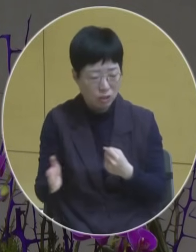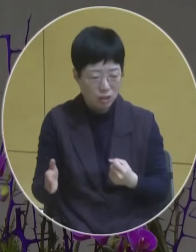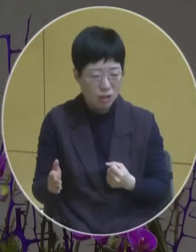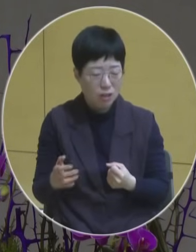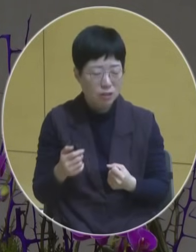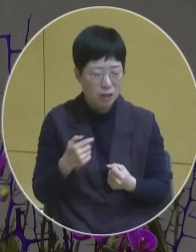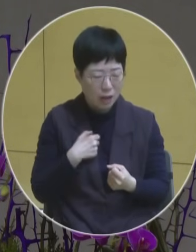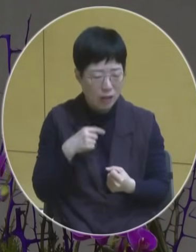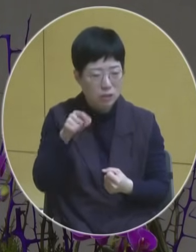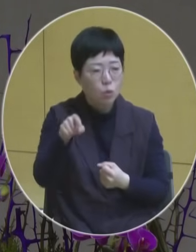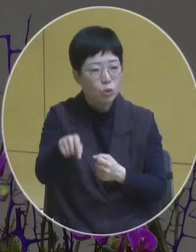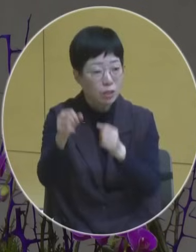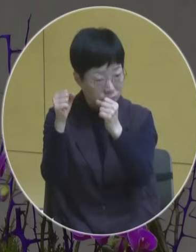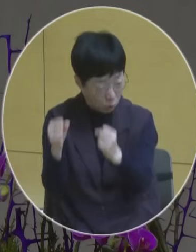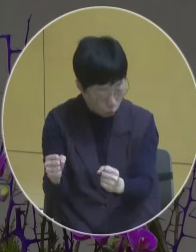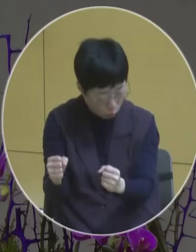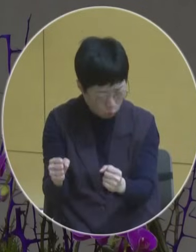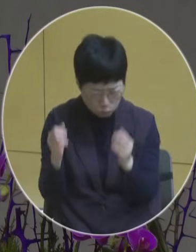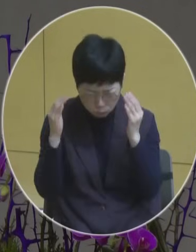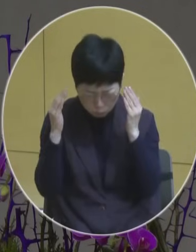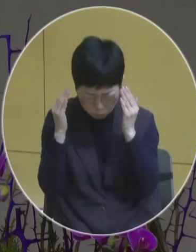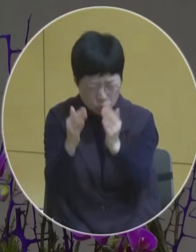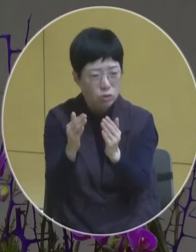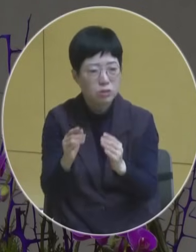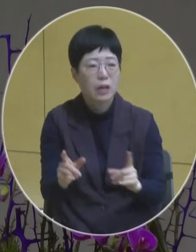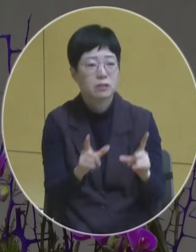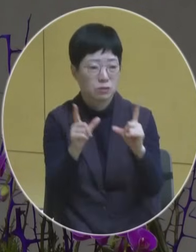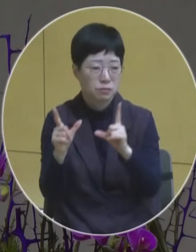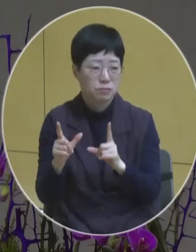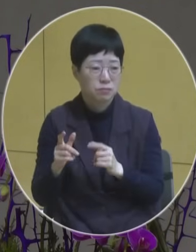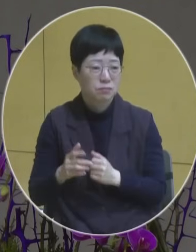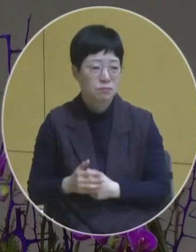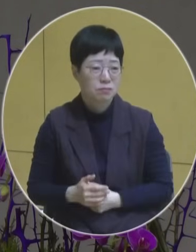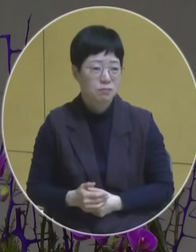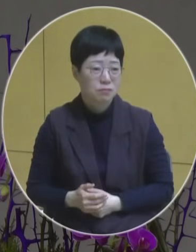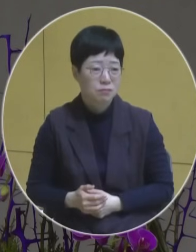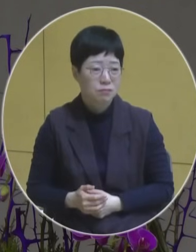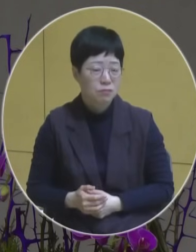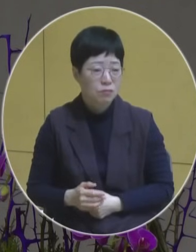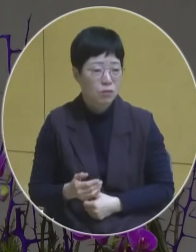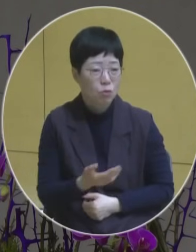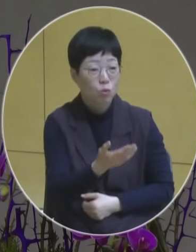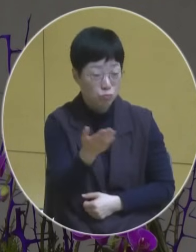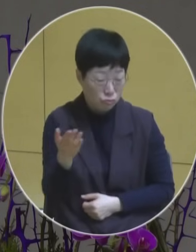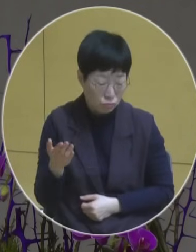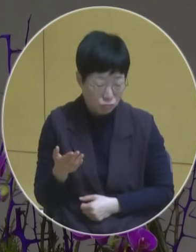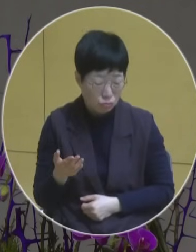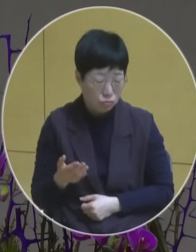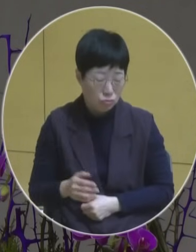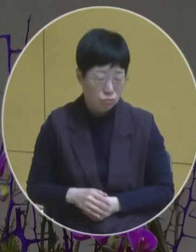나의 물질을 거기에 집중하고 초점 맞춰서 살아갈 수 있는 거예요. 사랑하는 여러분,